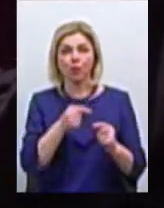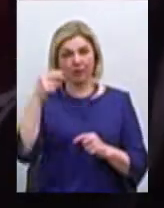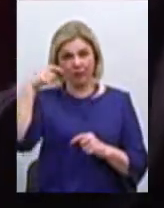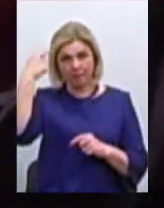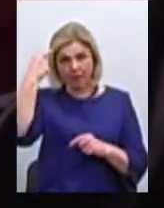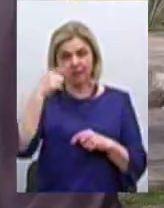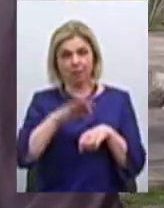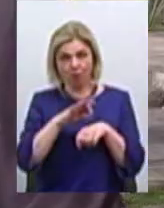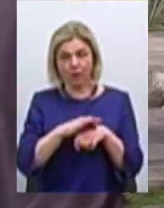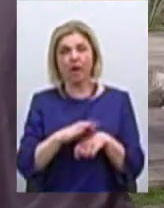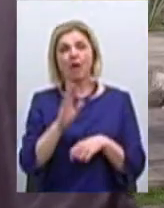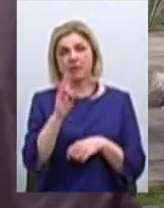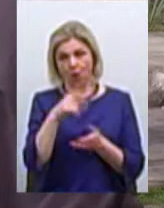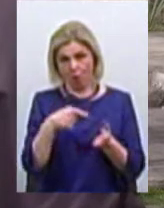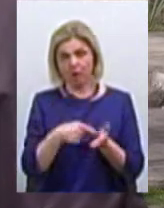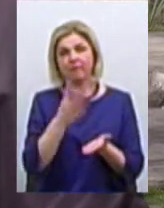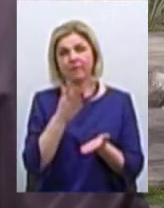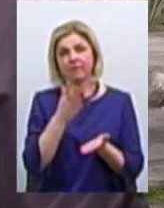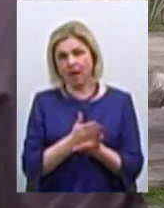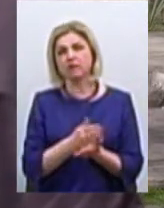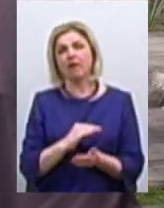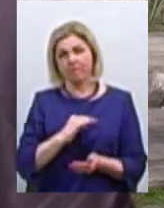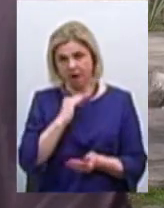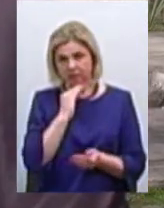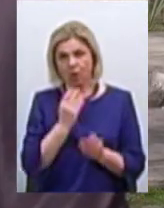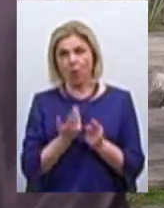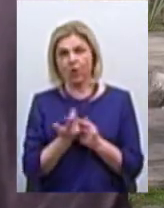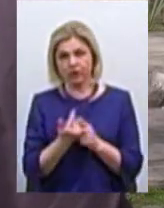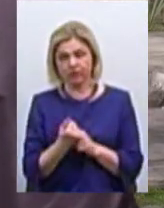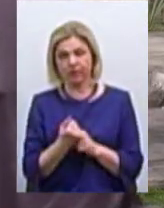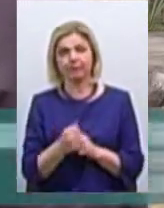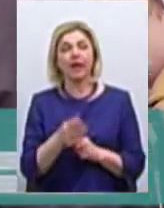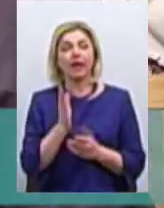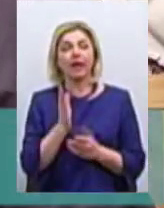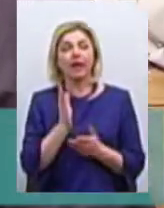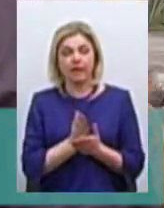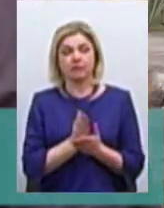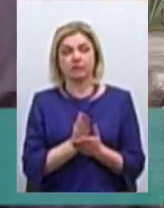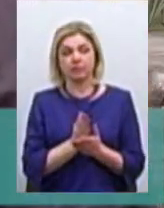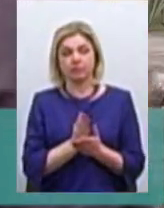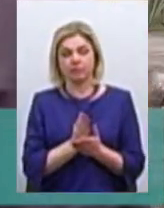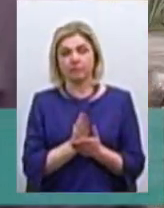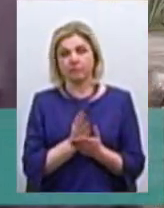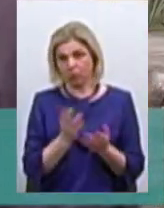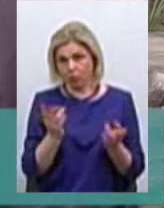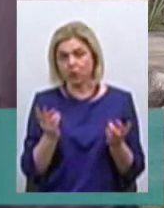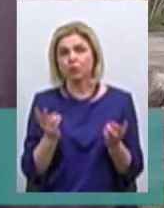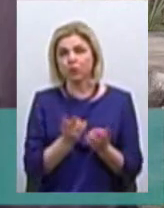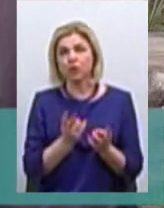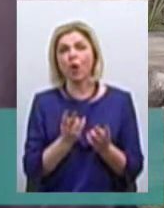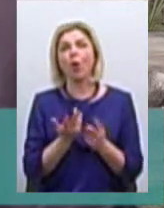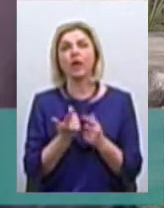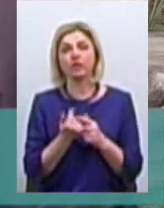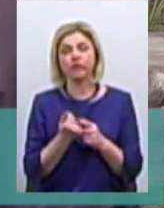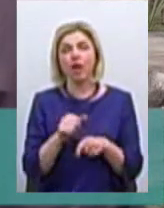достатній кількості. Антирабічна вакцина є в Миколаївській області у достатньої кількості. Основним